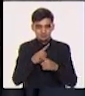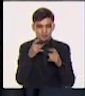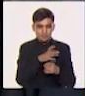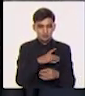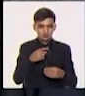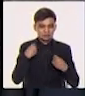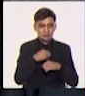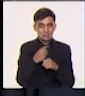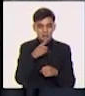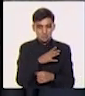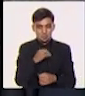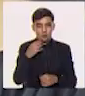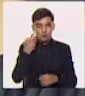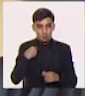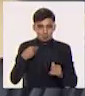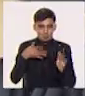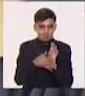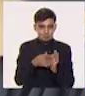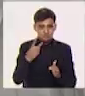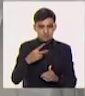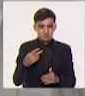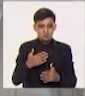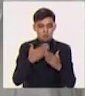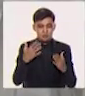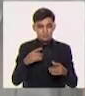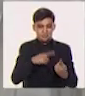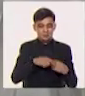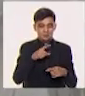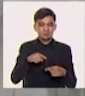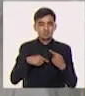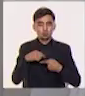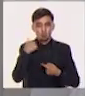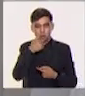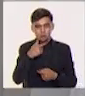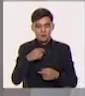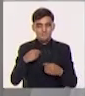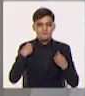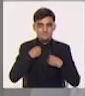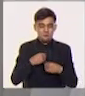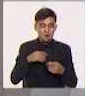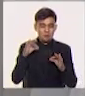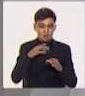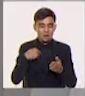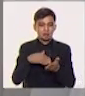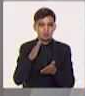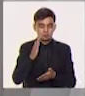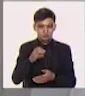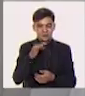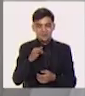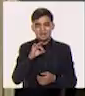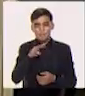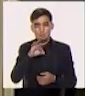айтады. Енді биыл әбден шығынға батқан 20 шақты кәсіпорын келесі жылы оқушылардың формасын тігуден бас тартса, тағы да импорттық